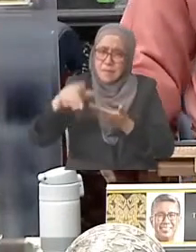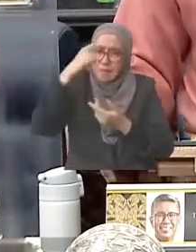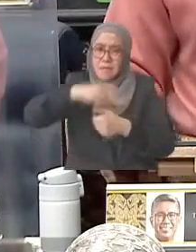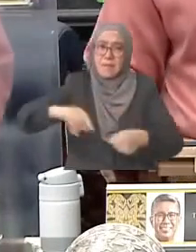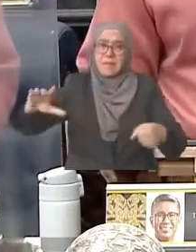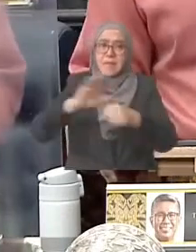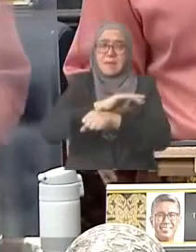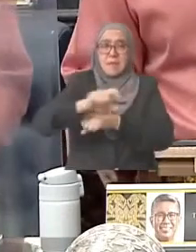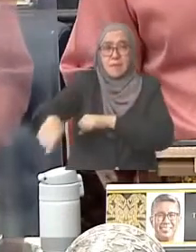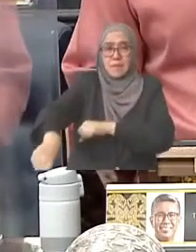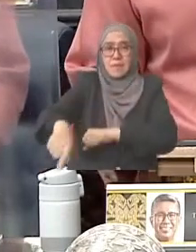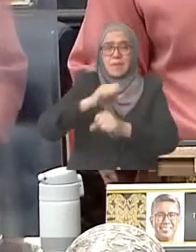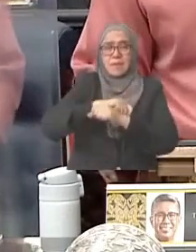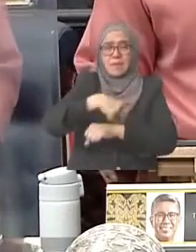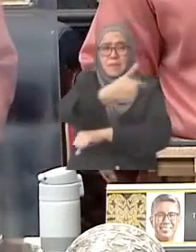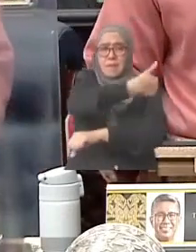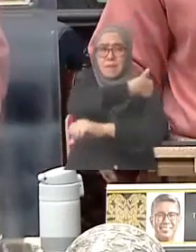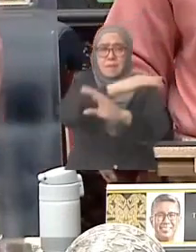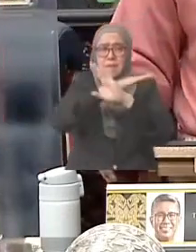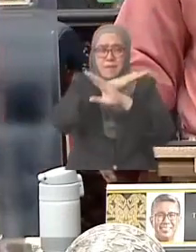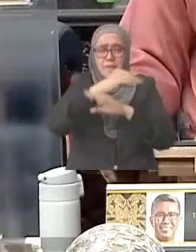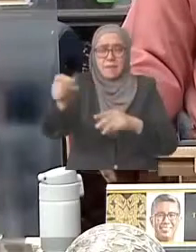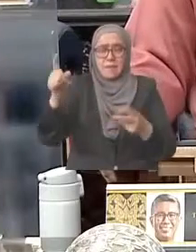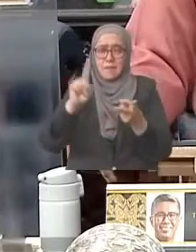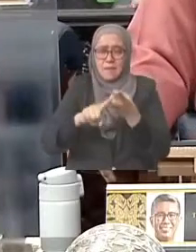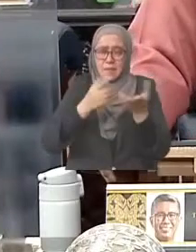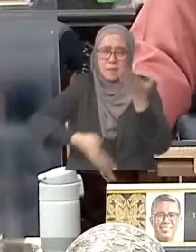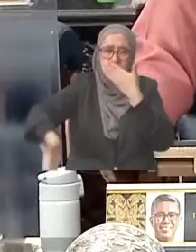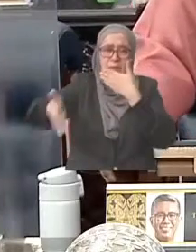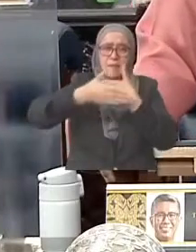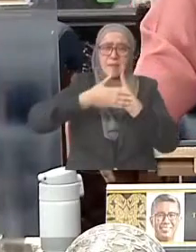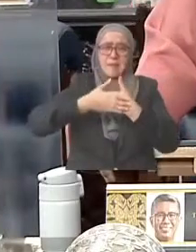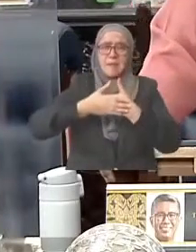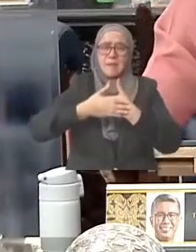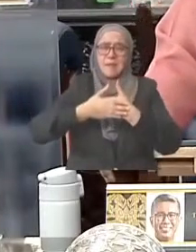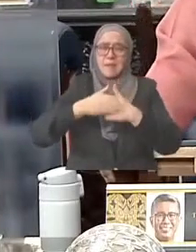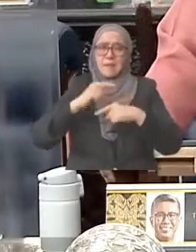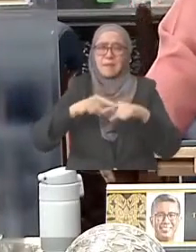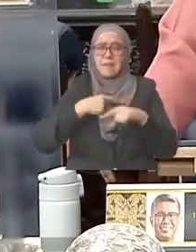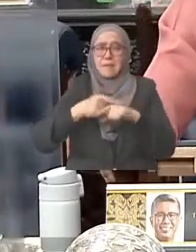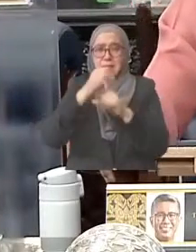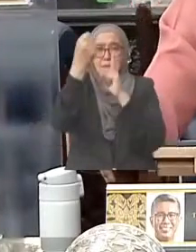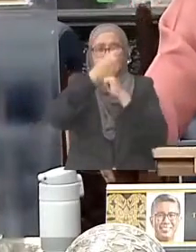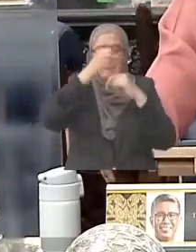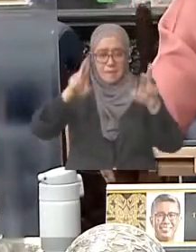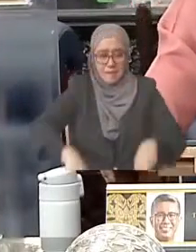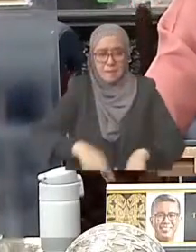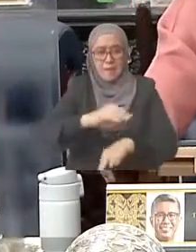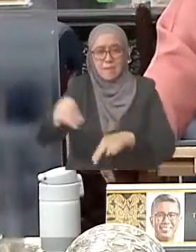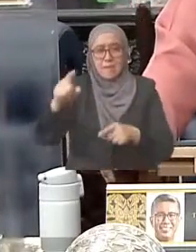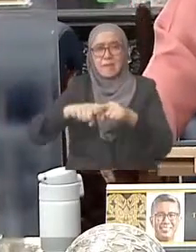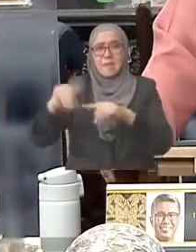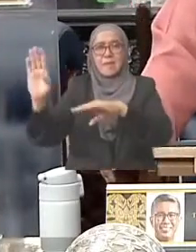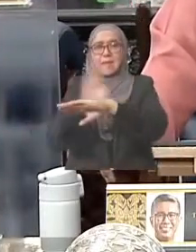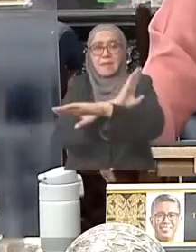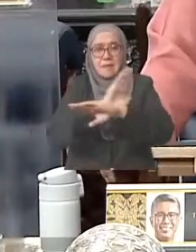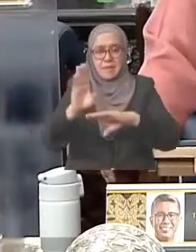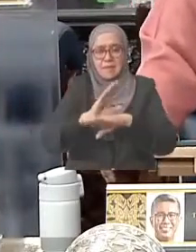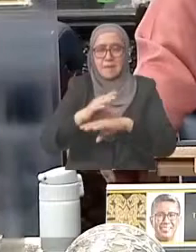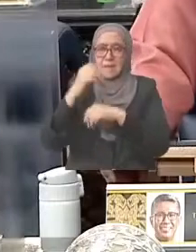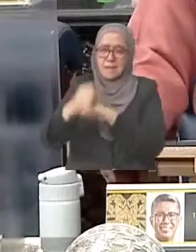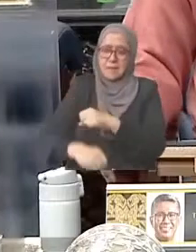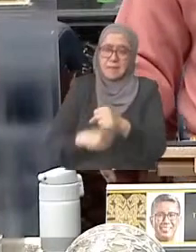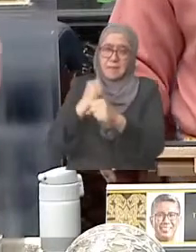dalam memilih smule dan membina daya tahan kuat rakyat dan penjagaan bagi tahun hadapan kerajaan bercadang untuk